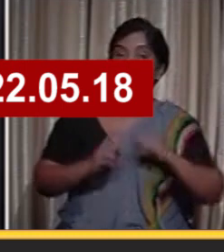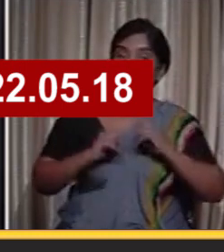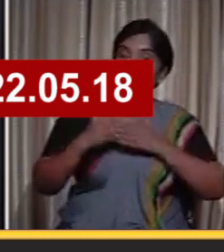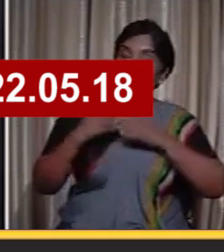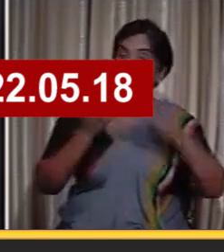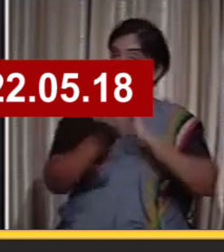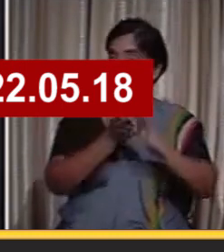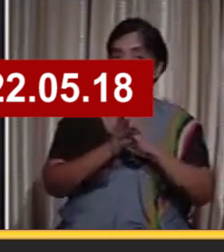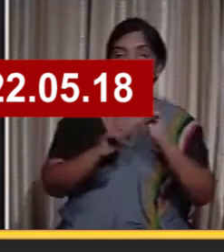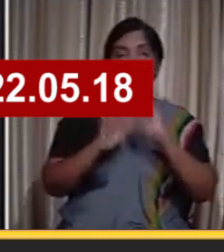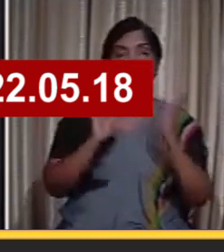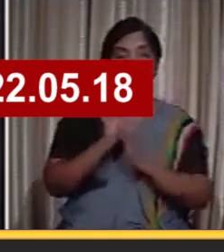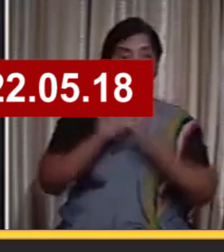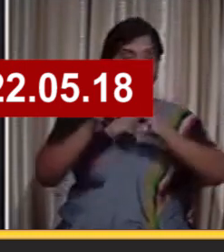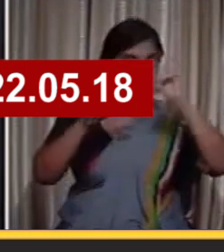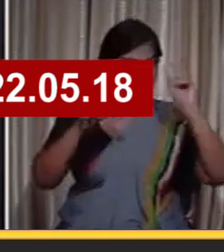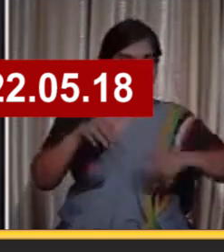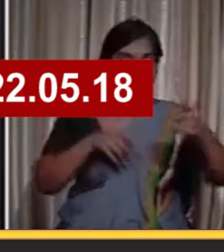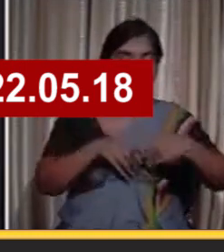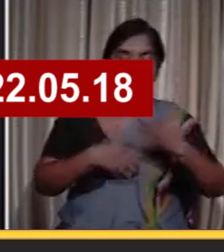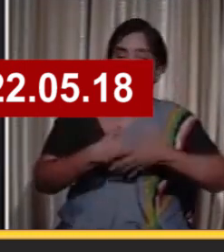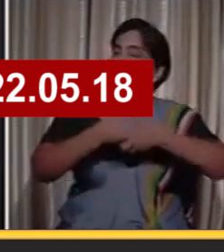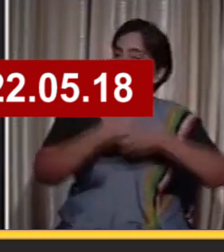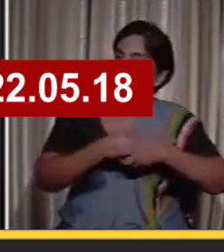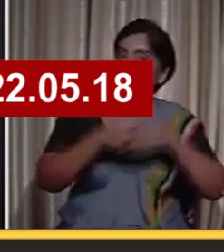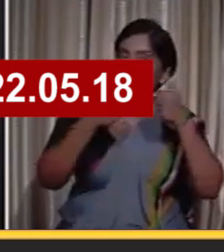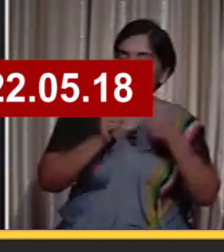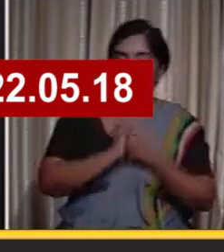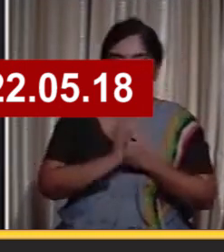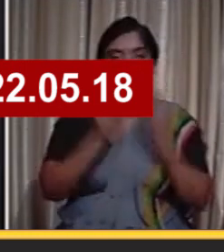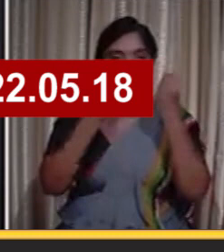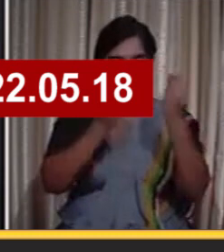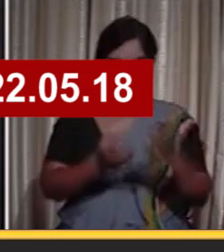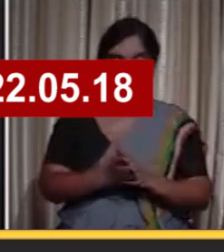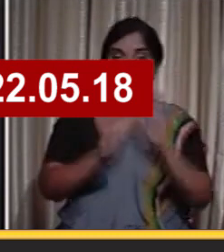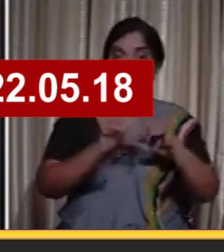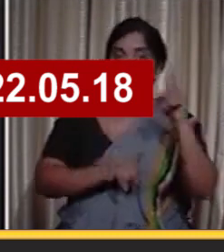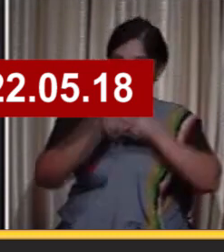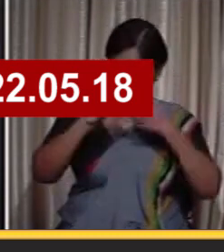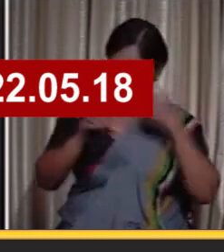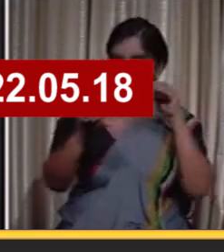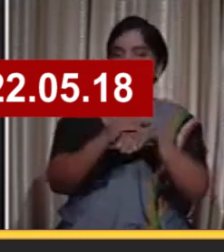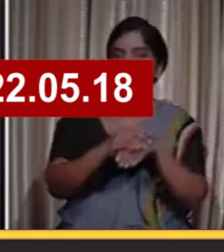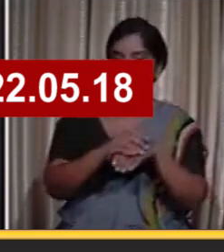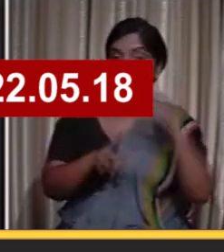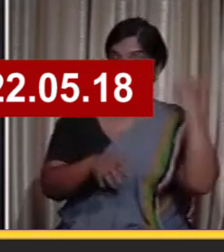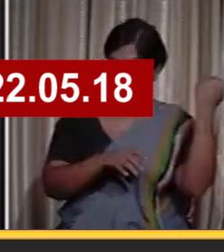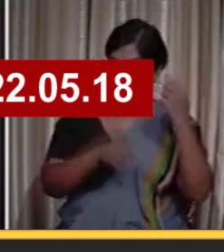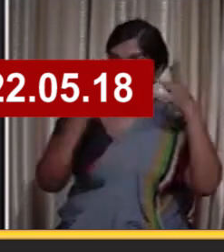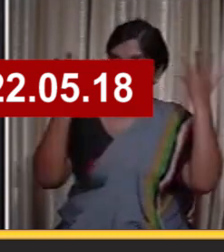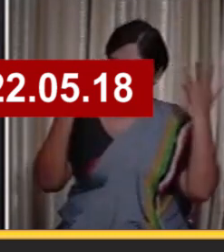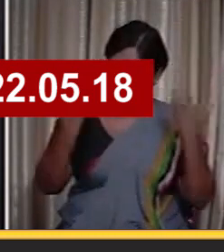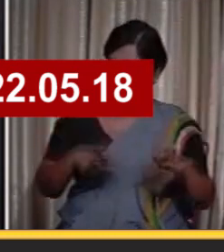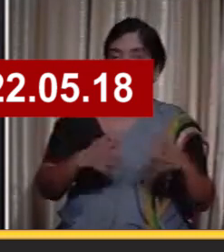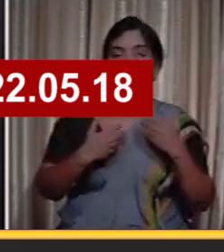රට සේවය කරපු වගමැතිවරයා ධූරෙන් ඉවත් වන දවසේ එතුමාට සම්බු දීලා ගෞරවාන්විත සම්බු දීමක් ලබා දෙන්න. ඒ රැස්වීම අපිත් හිටියා. මේ රැස්වීම අවසානයේදී